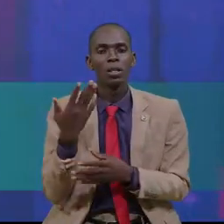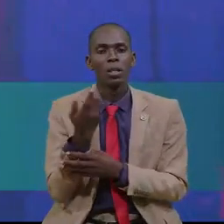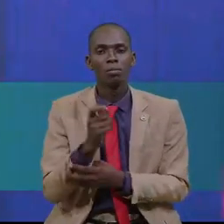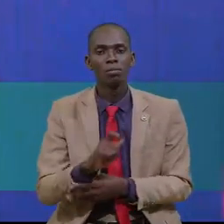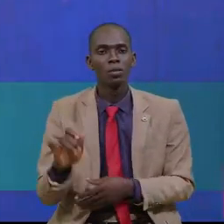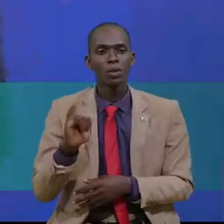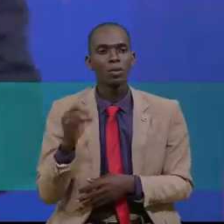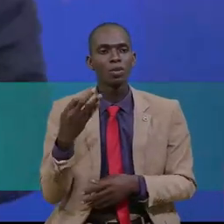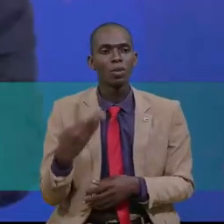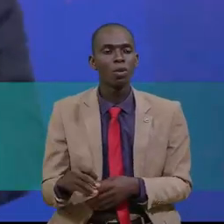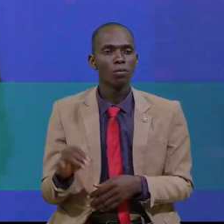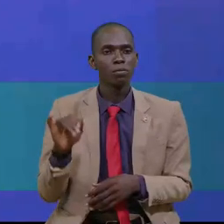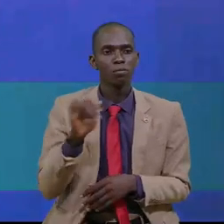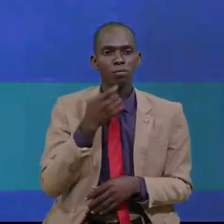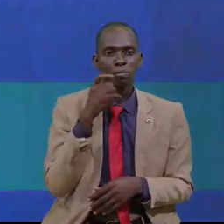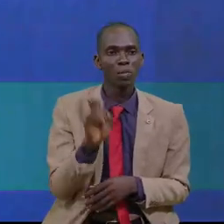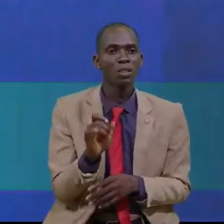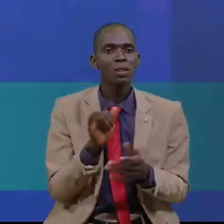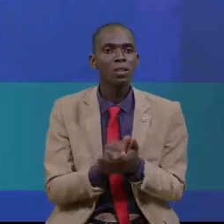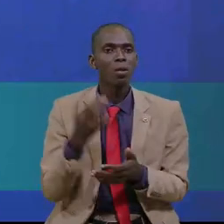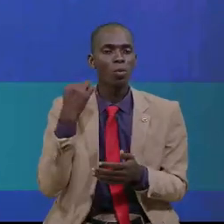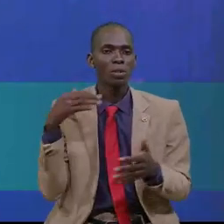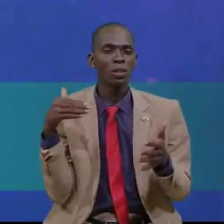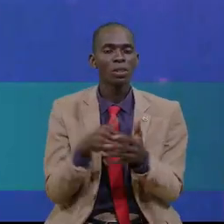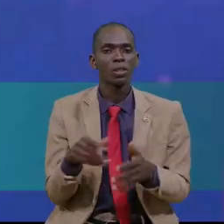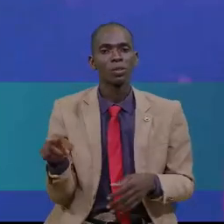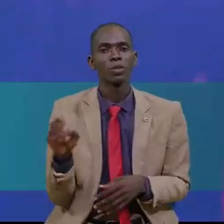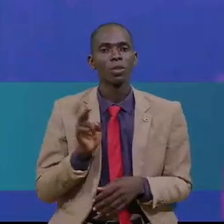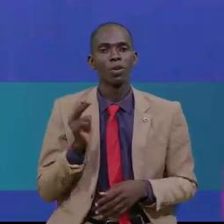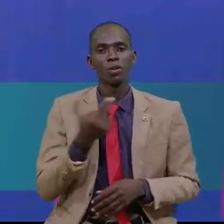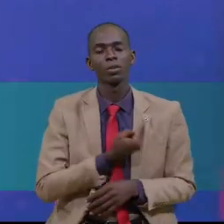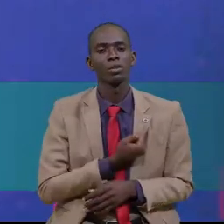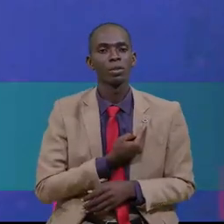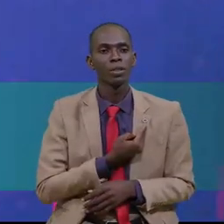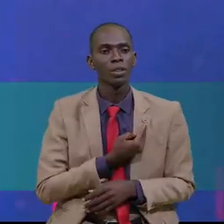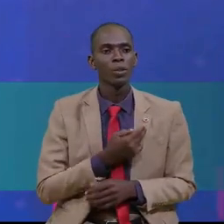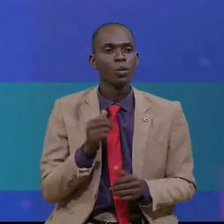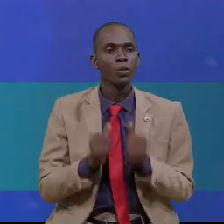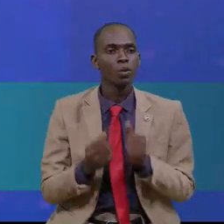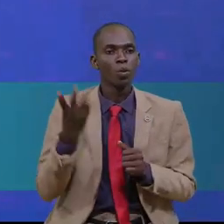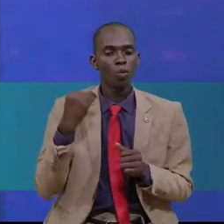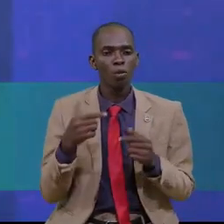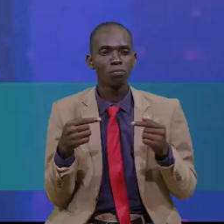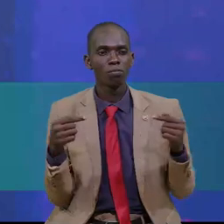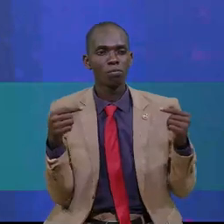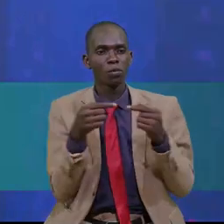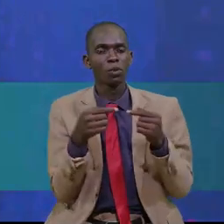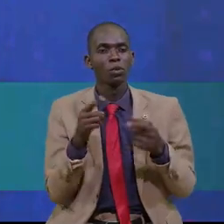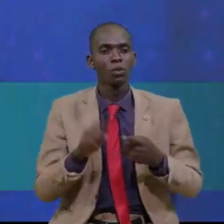l'acte dont les ordonnances nous condamnaient et qui subsistait contre nous. Et il l'a